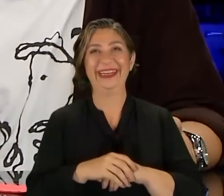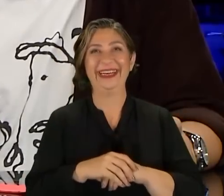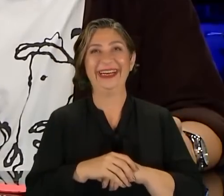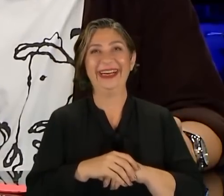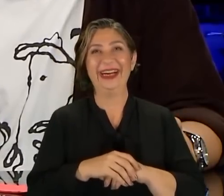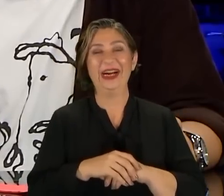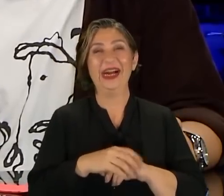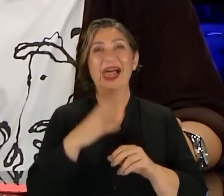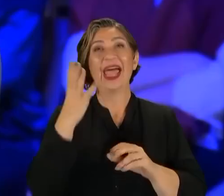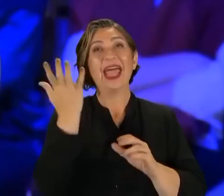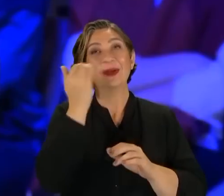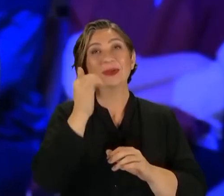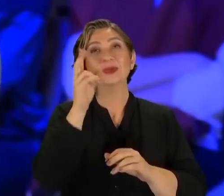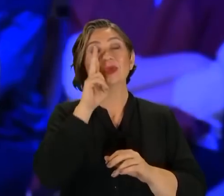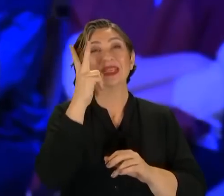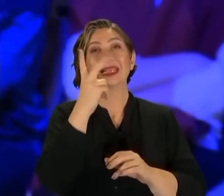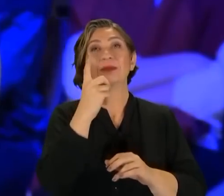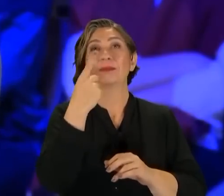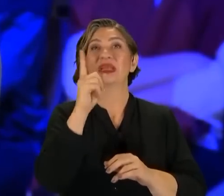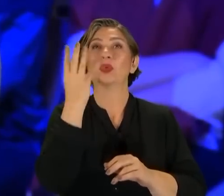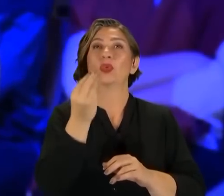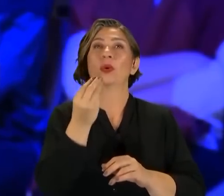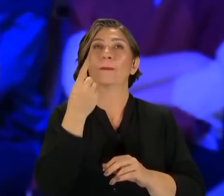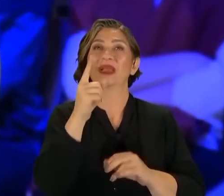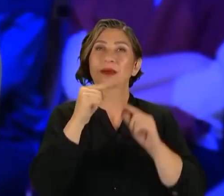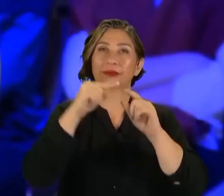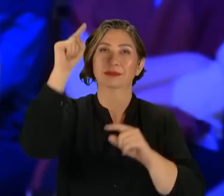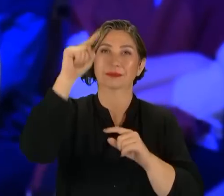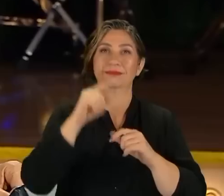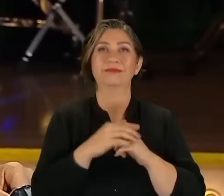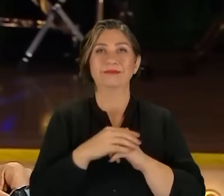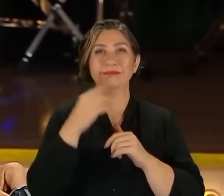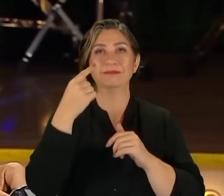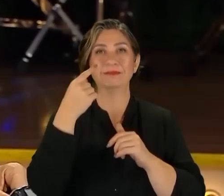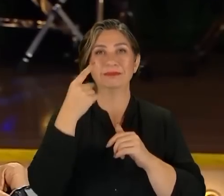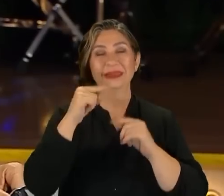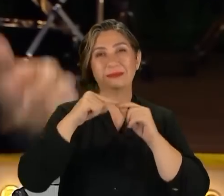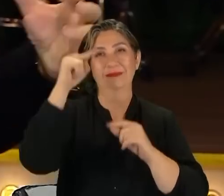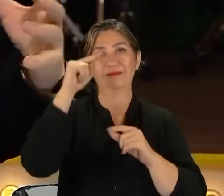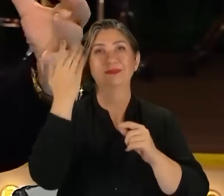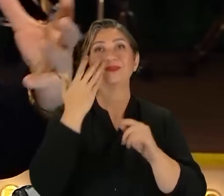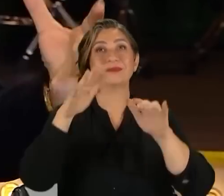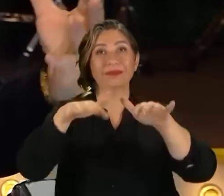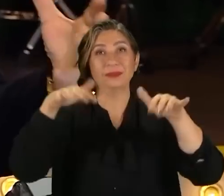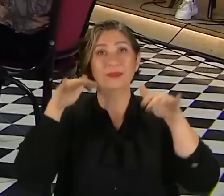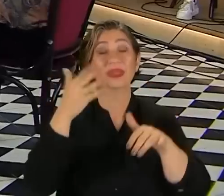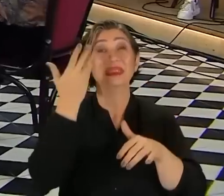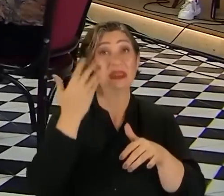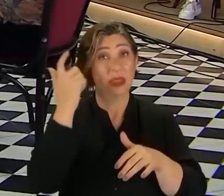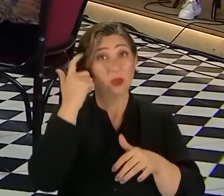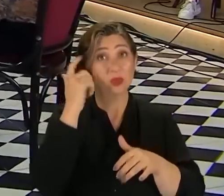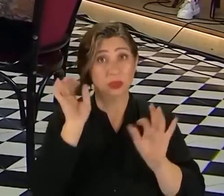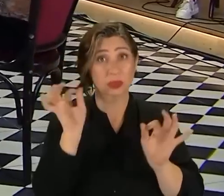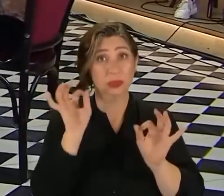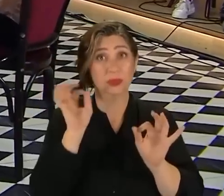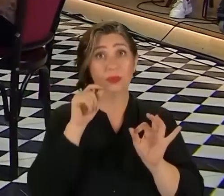Yani en az son 2 yıldır 1000 oluyor. 1000 ve üstü. Çok güzel. 1000 ve ötesi. Ve seyircinizi tanıyorsunuz değil mi?